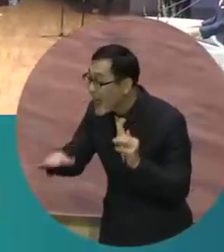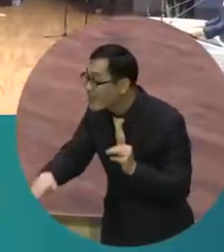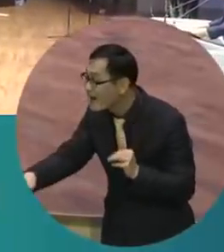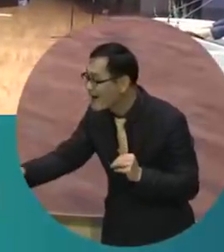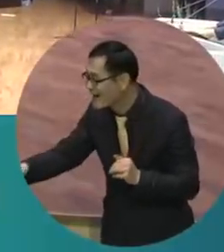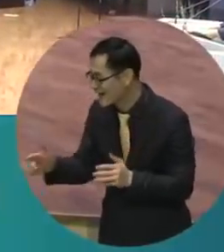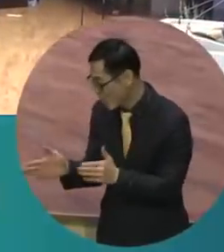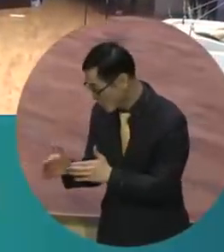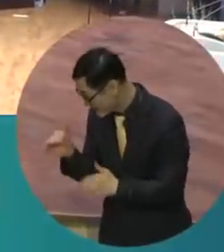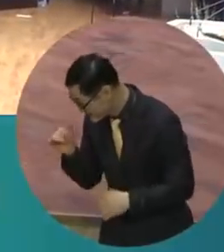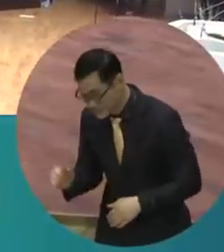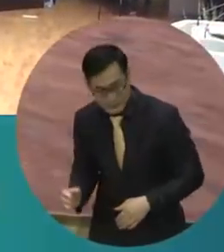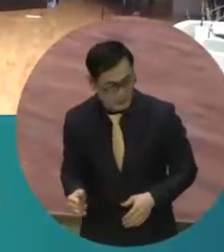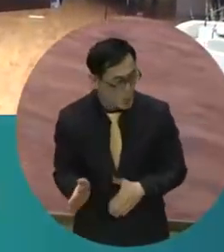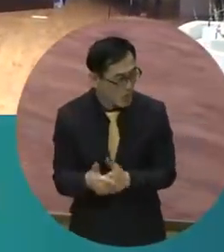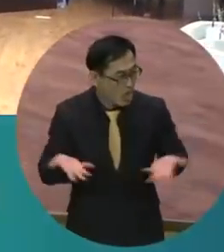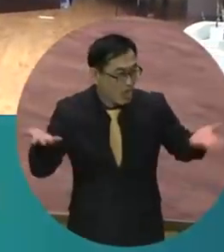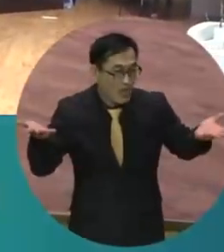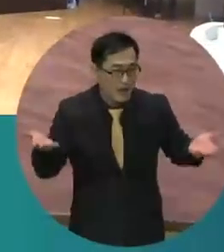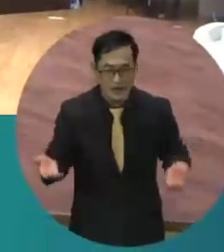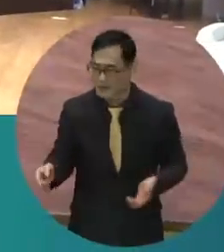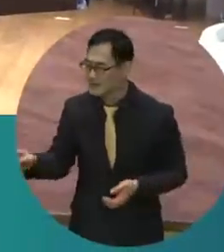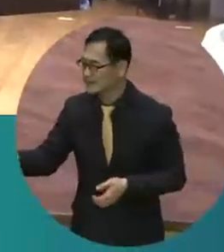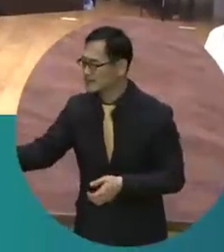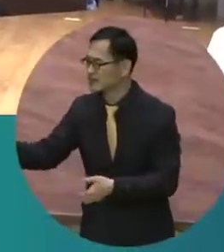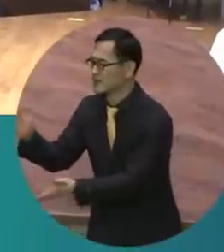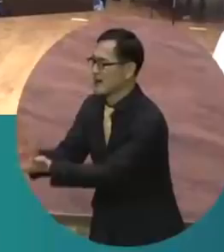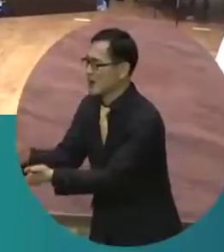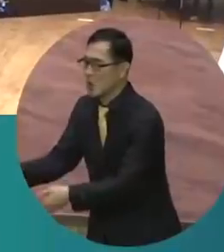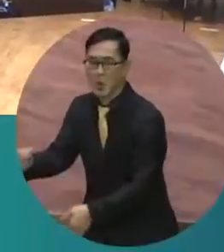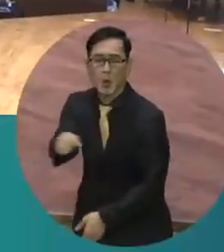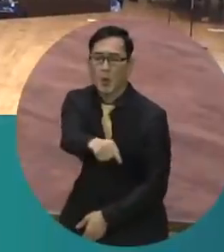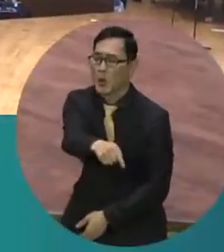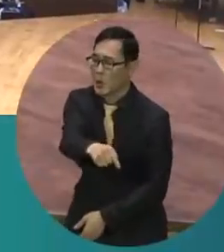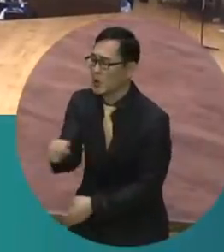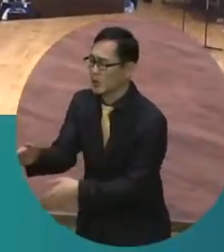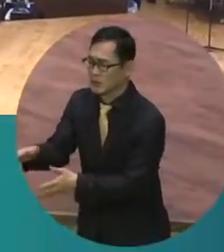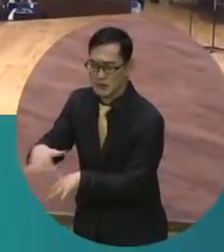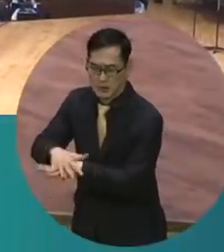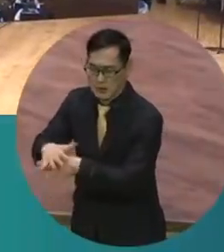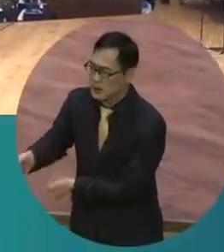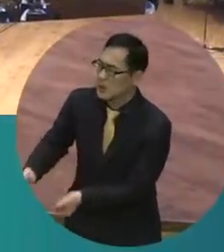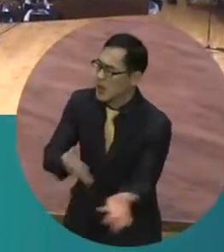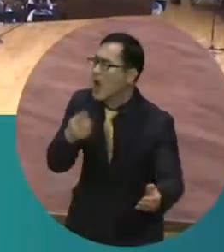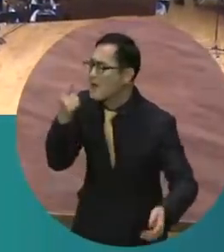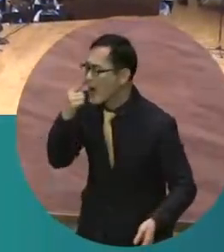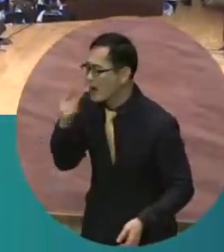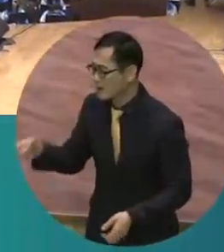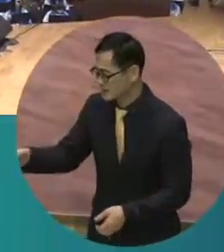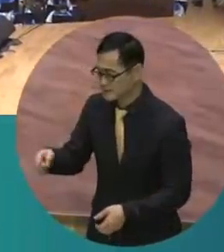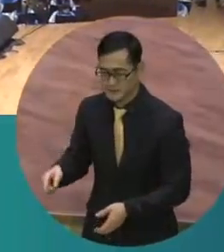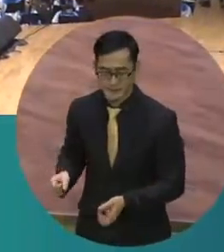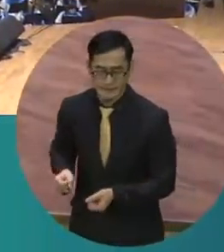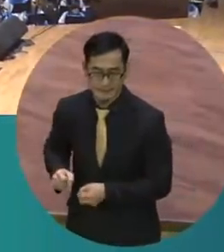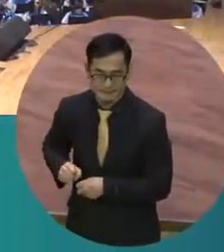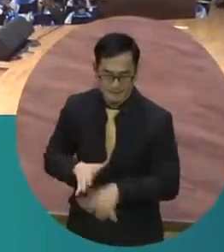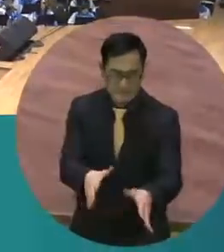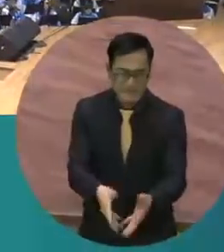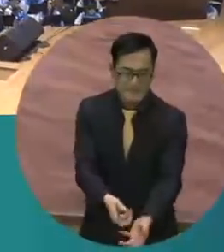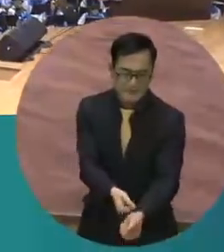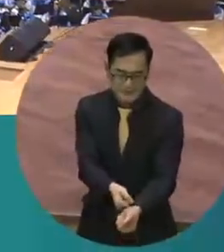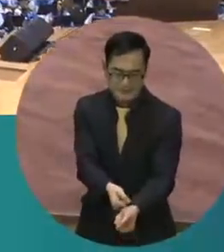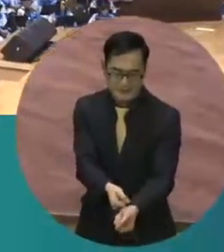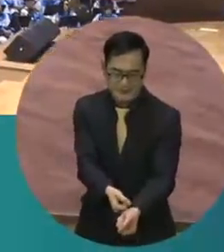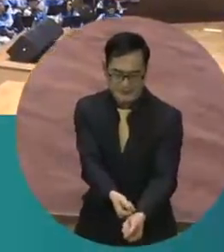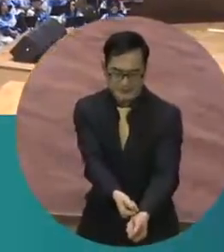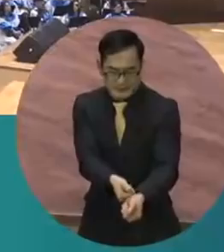없나이다. 이르시되 그물을 배 오른편에 던지라. 그리하면 잡으리라 하시니, 이에 던졌더니 물고기가 많아 그